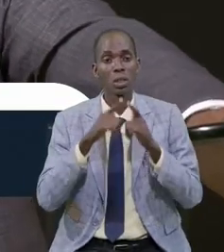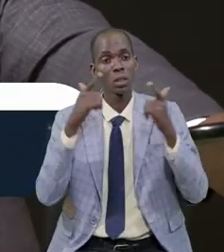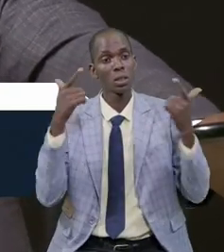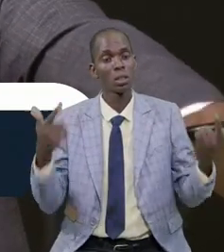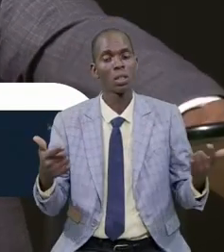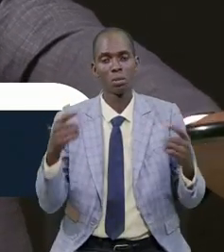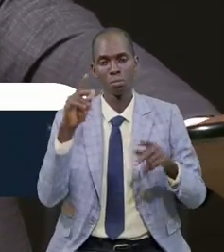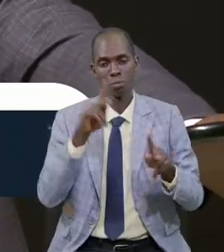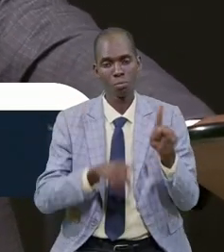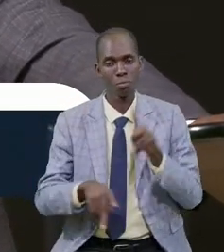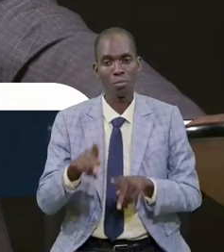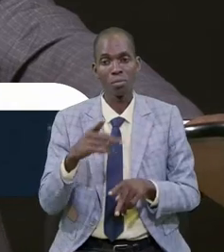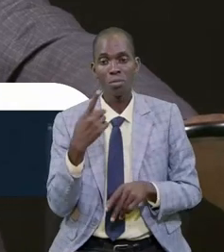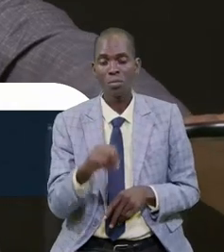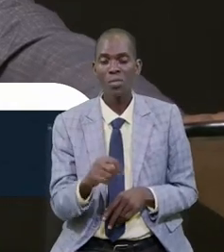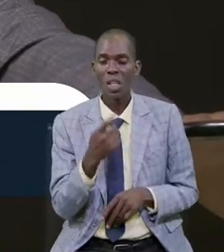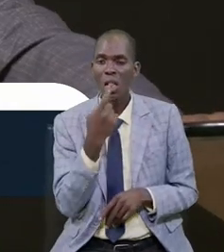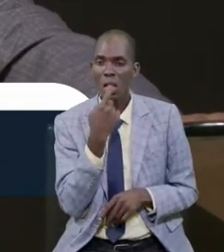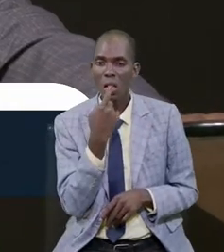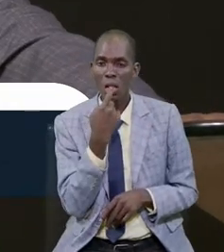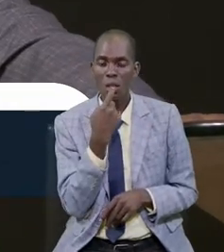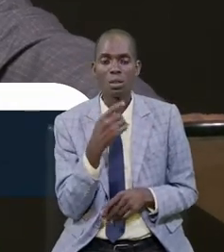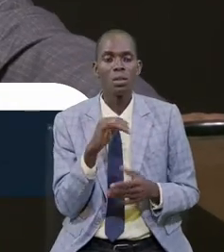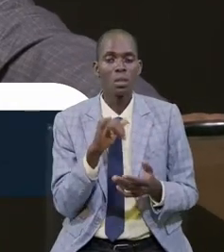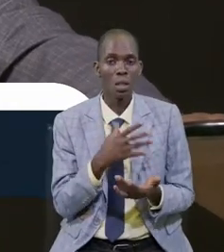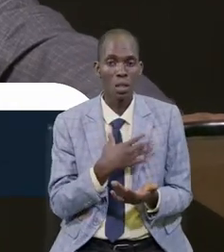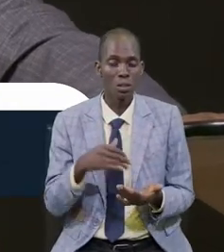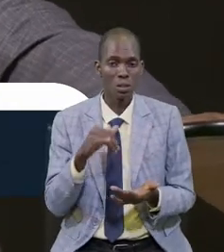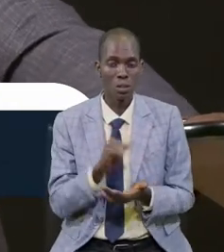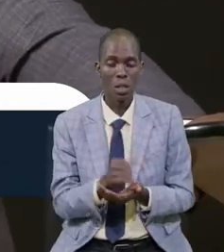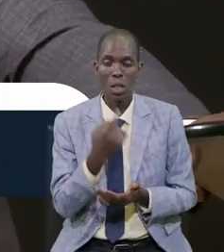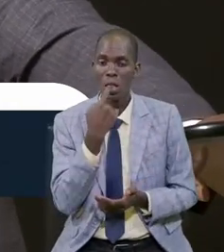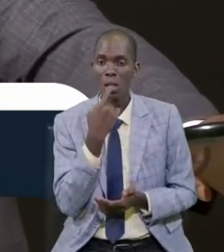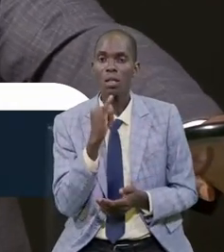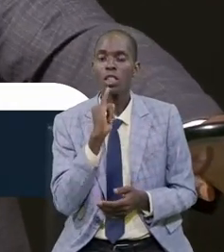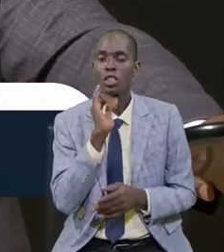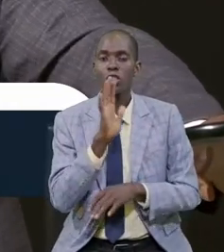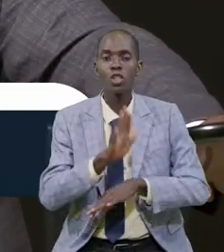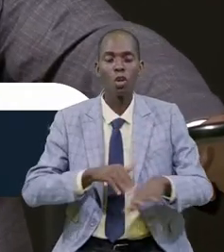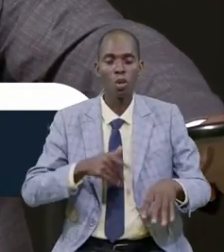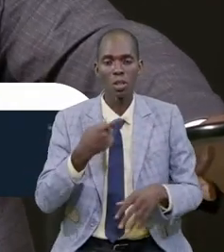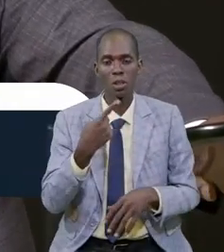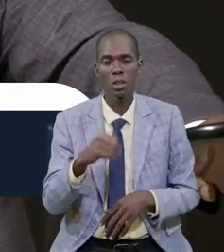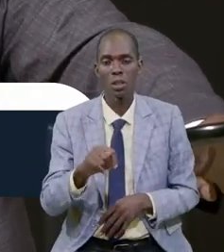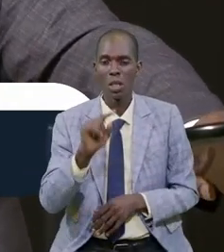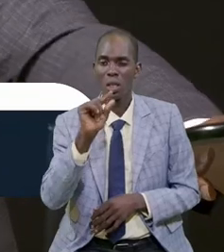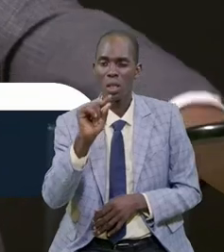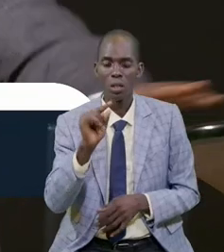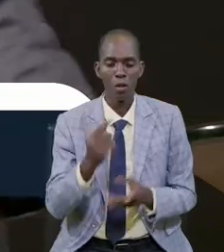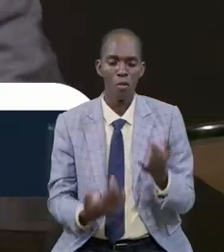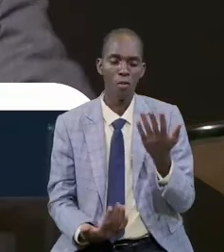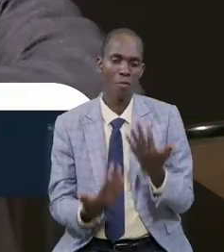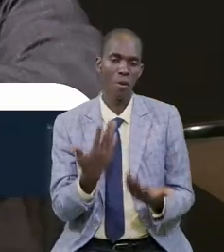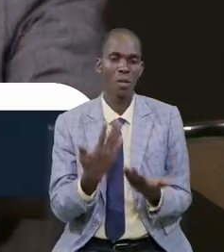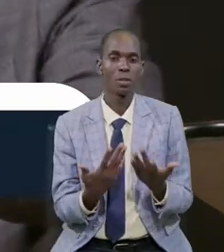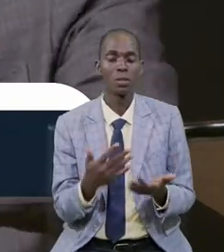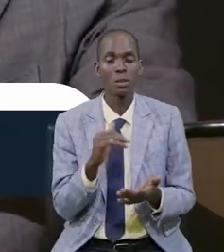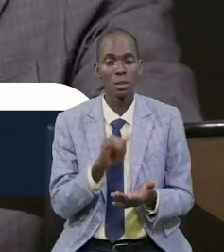petit feu, cela parle de la langue. Et la langue est appelée petit feu. Le petit